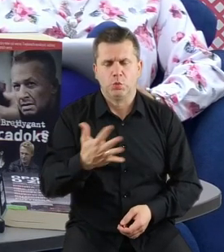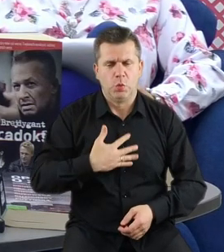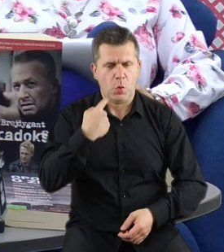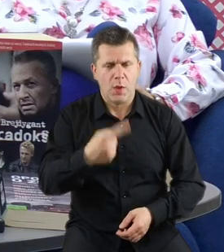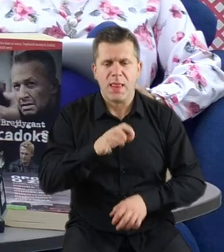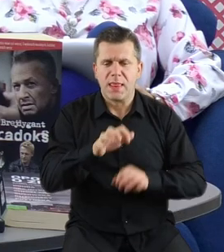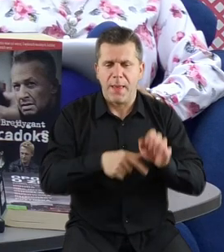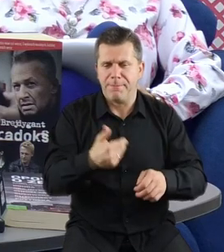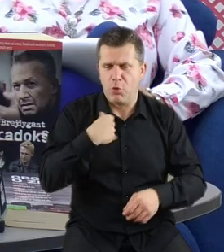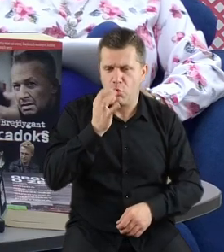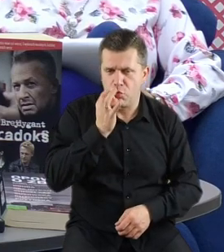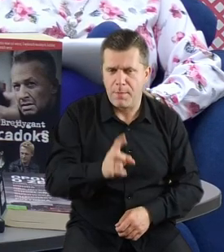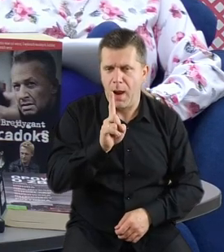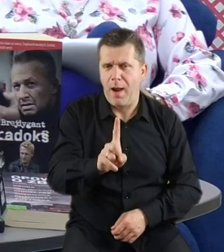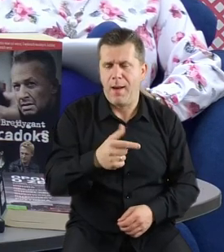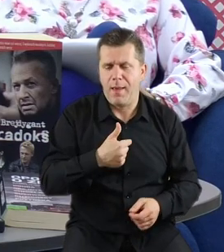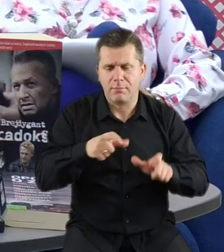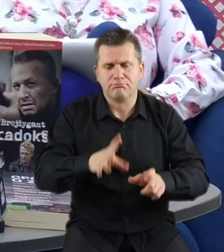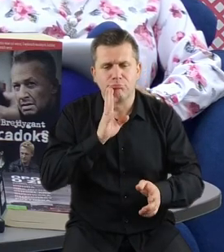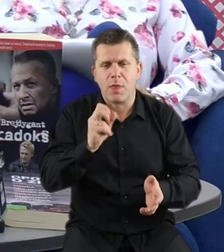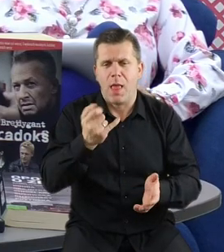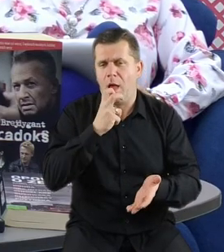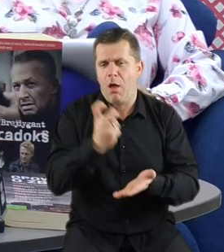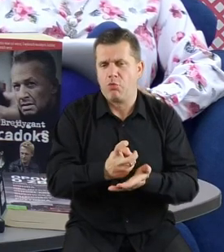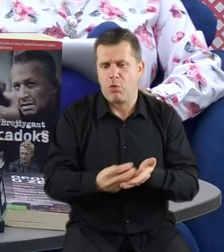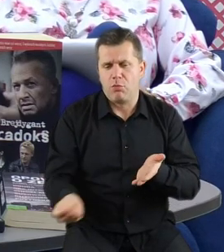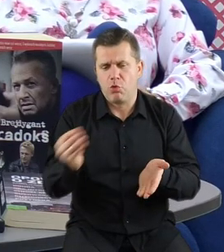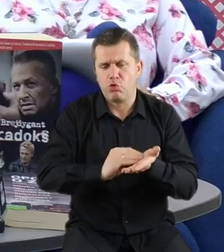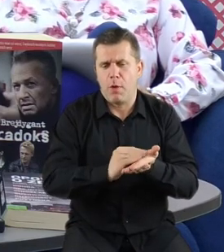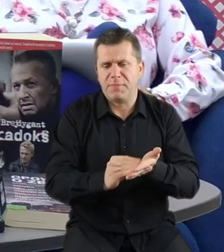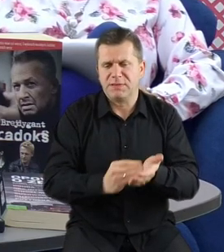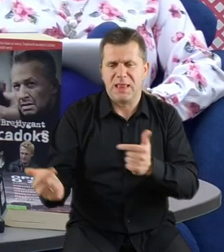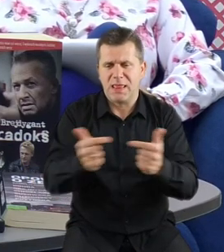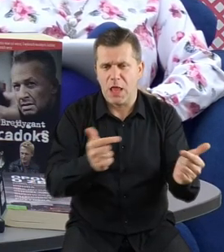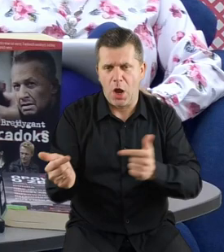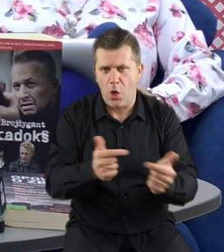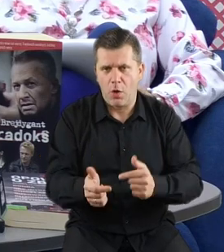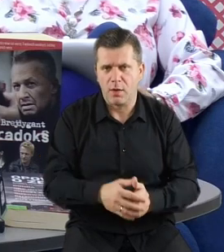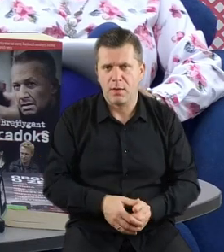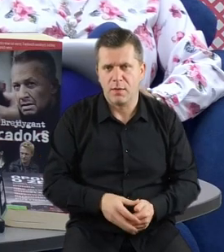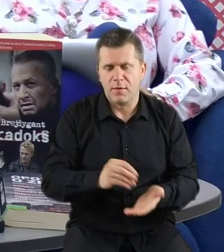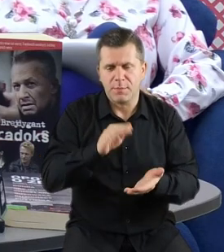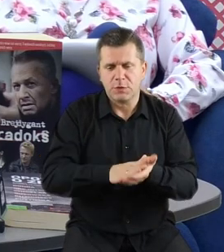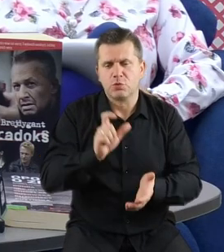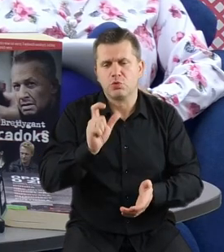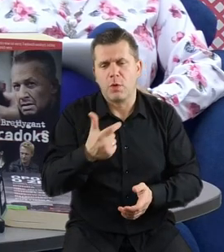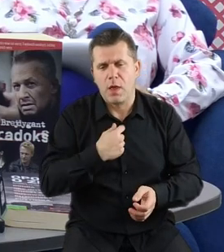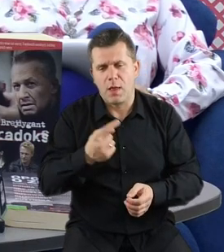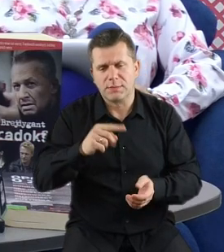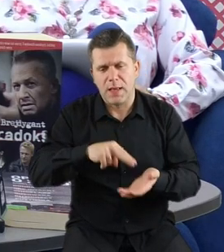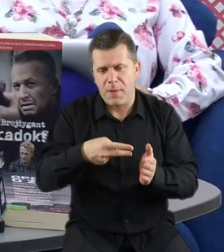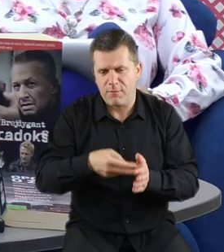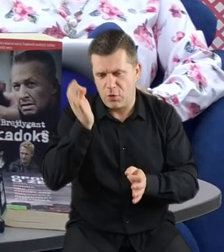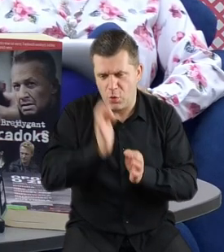odcinek. Drabinka była dobra, tylko że ja już tylko siadałem jak automat, dopisywałem dialogi i wpisywałem to, co tam